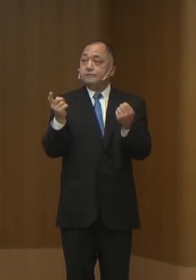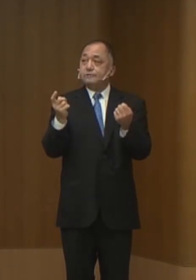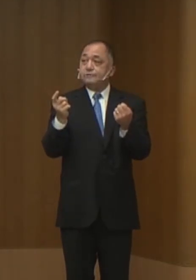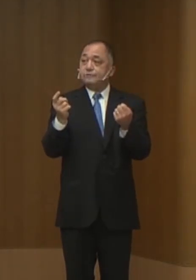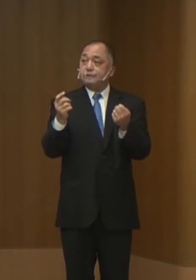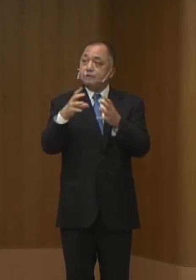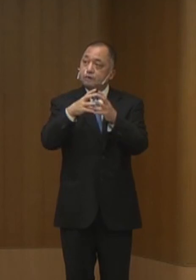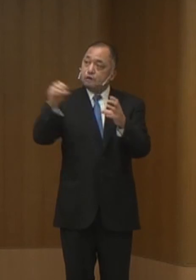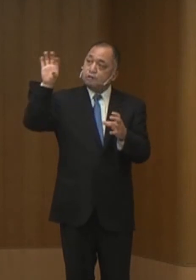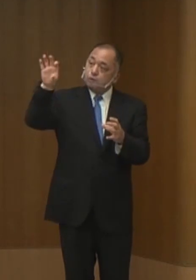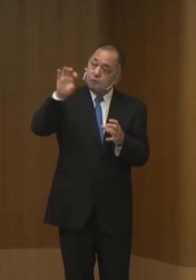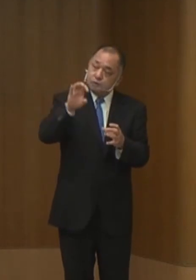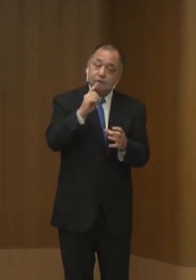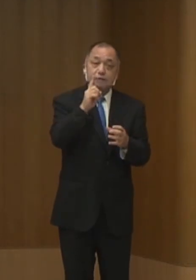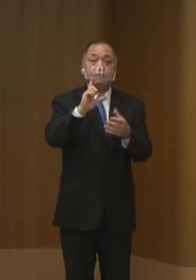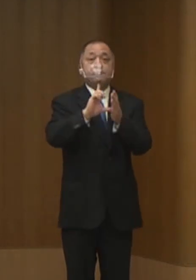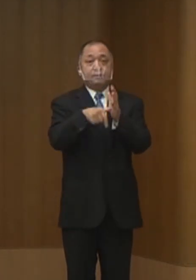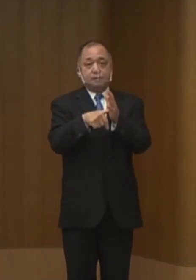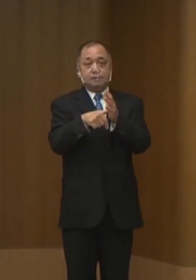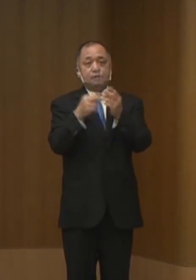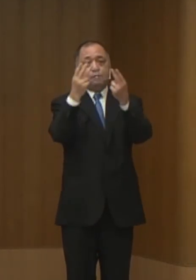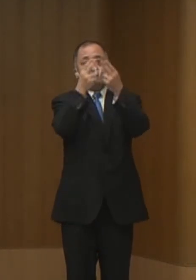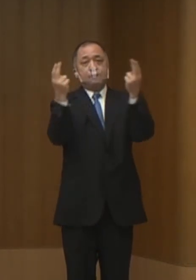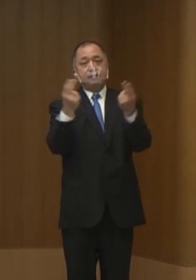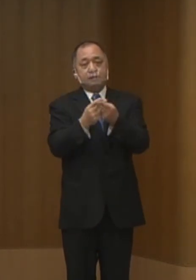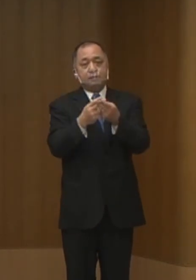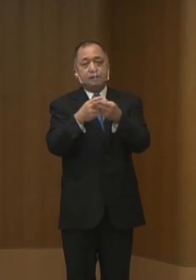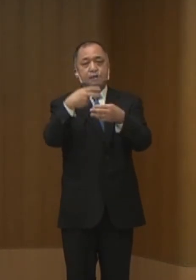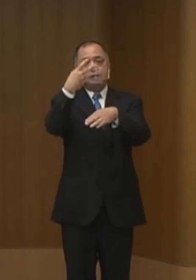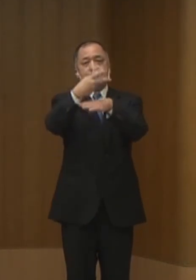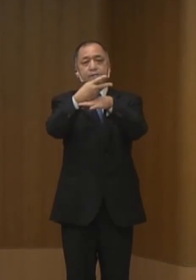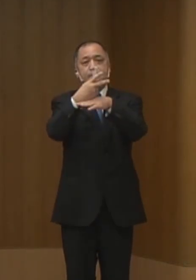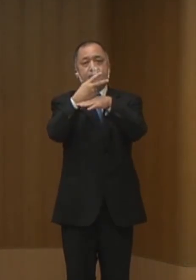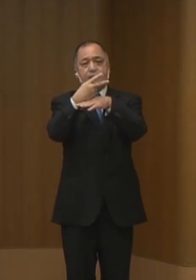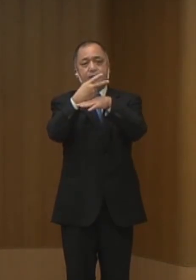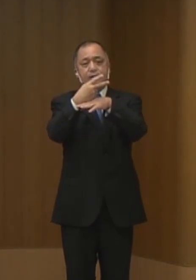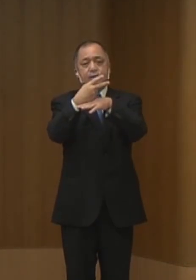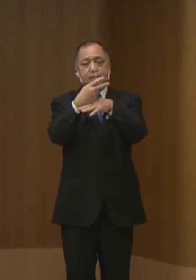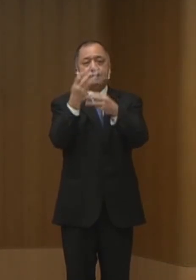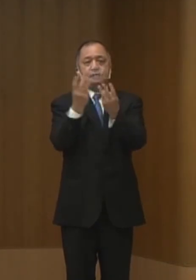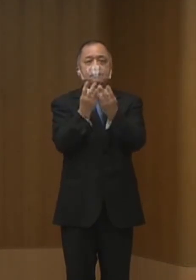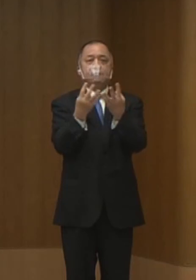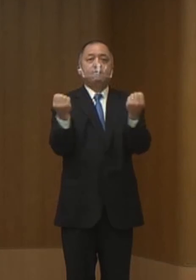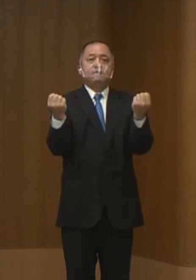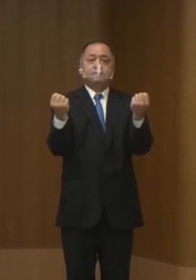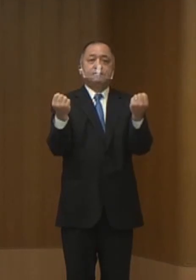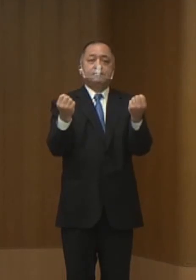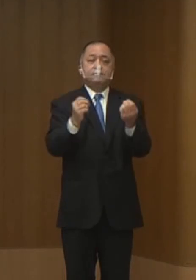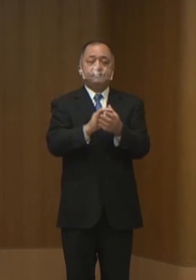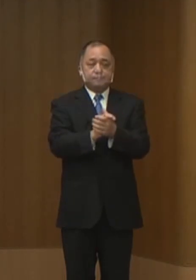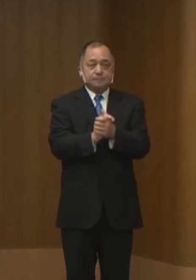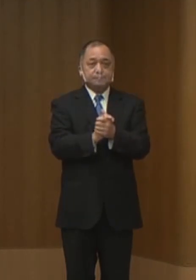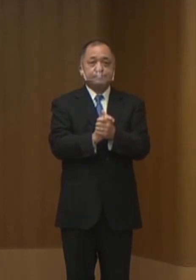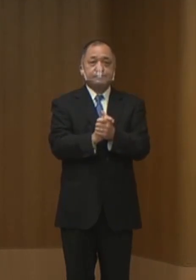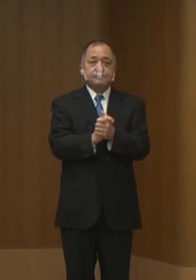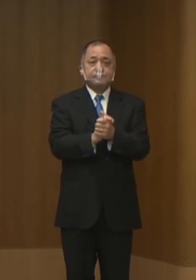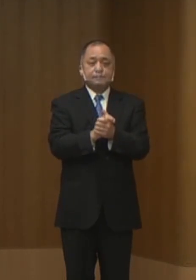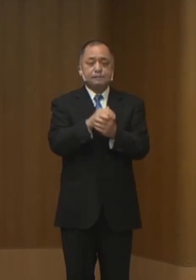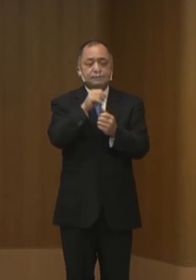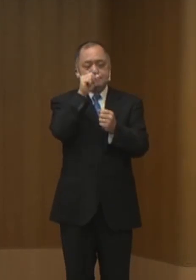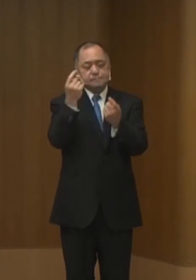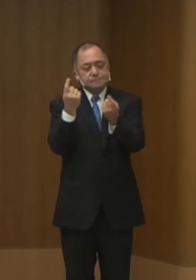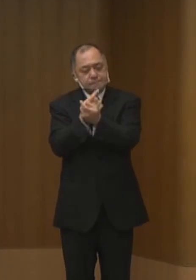県で、全体で見ても北海道については2番目の多さという状況でありまして、改善